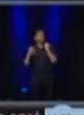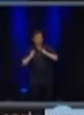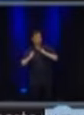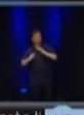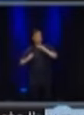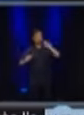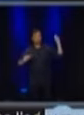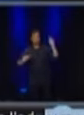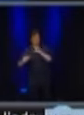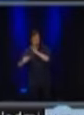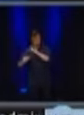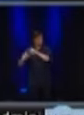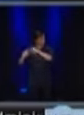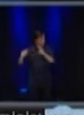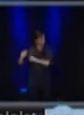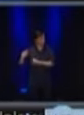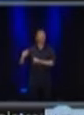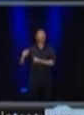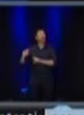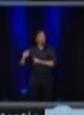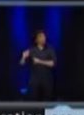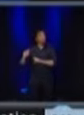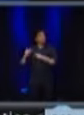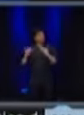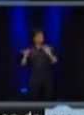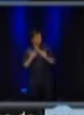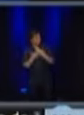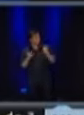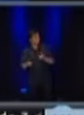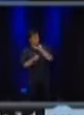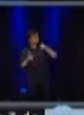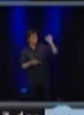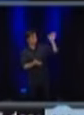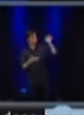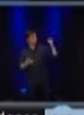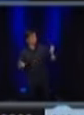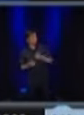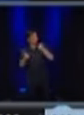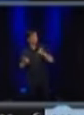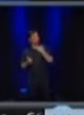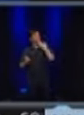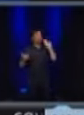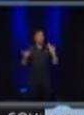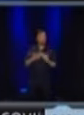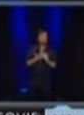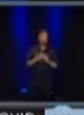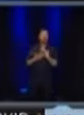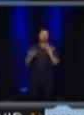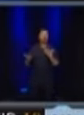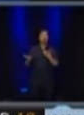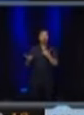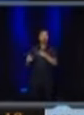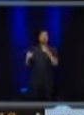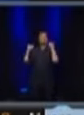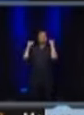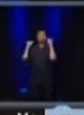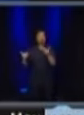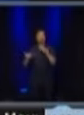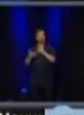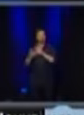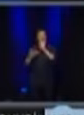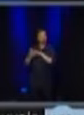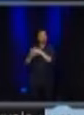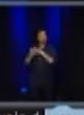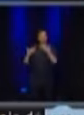la bonne nouvelle qu'on a reçue dans les dernières heures, que du Moderna, qu'on en a amplement, bien là, on a demandé aux pharmaciens